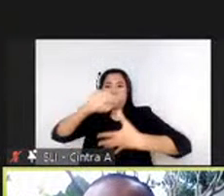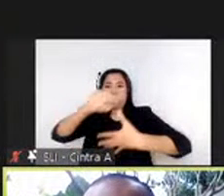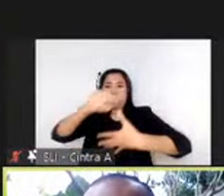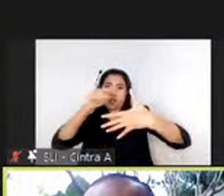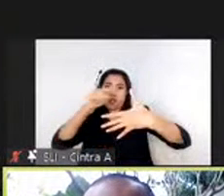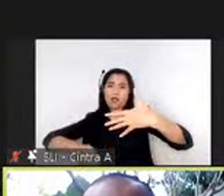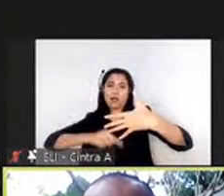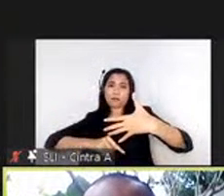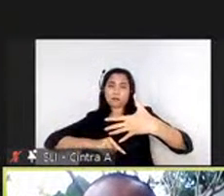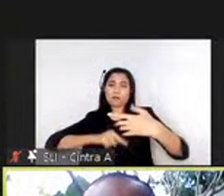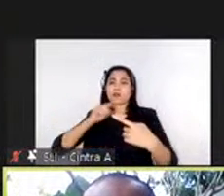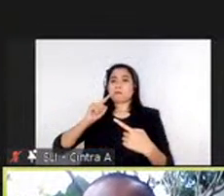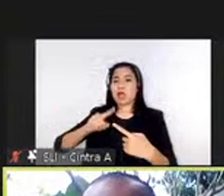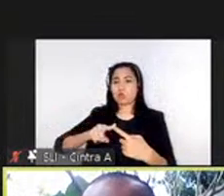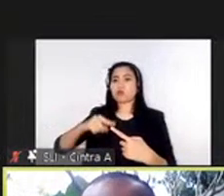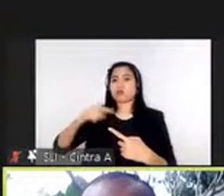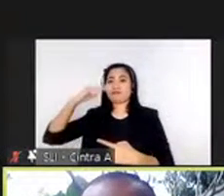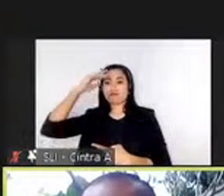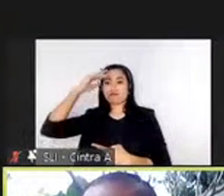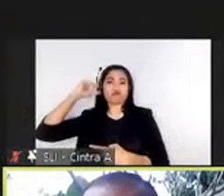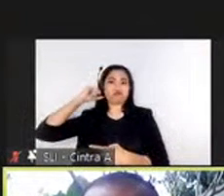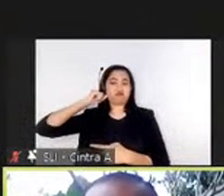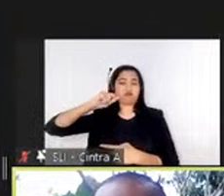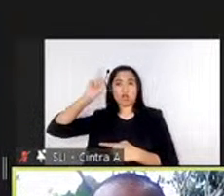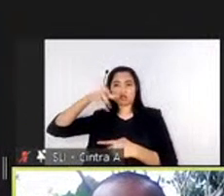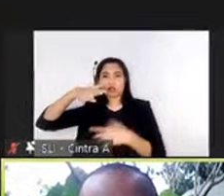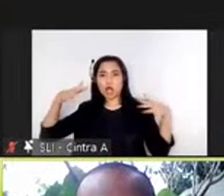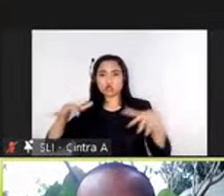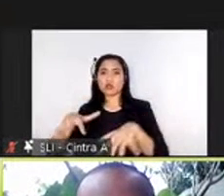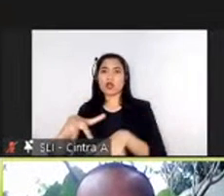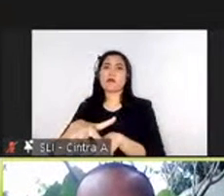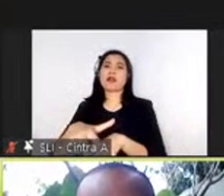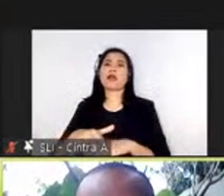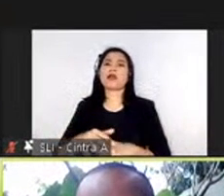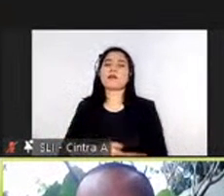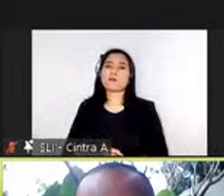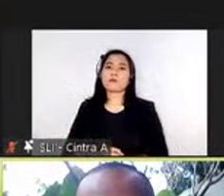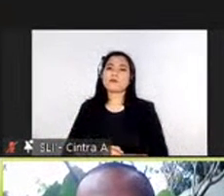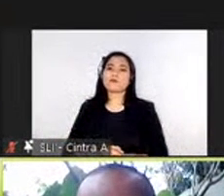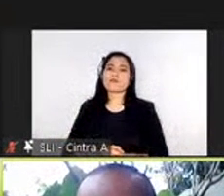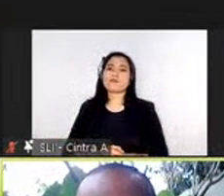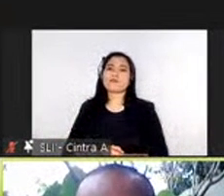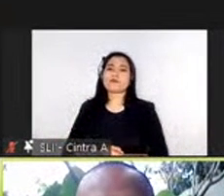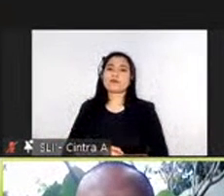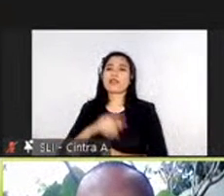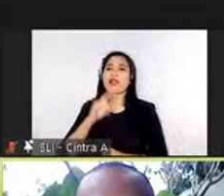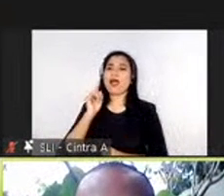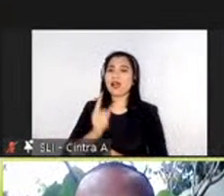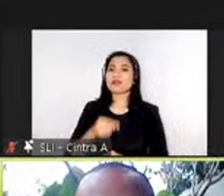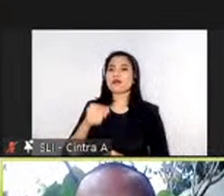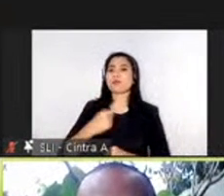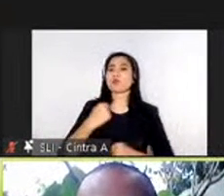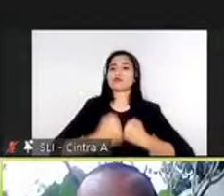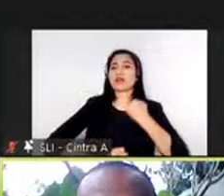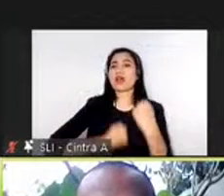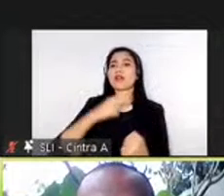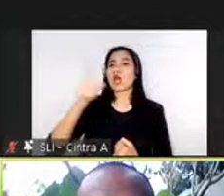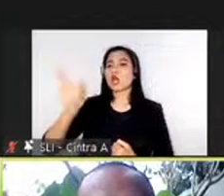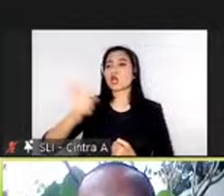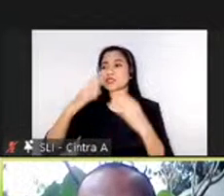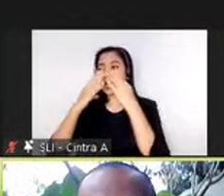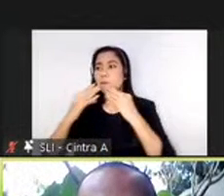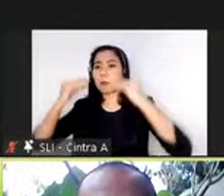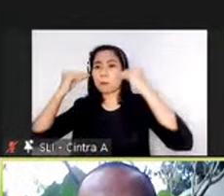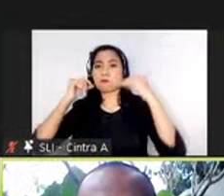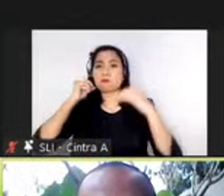pengaruh utamaan gender di tempat kerja kemudian ada penyusunan regulasi yang mendorong perusahaan agar ramah perempuan